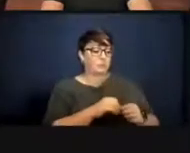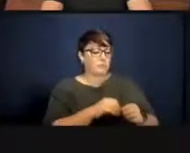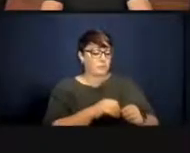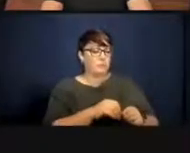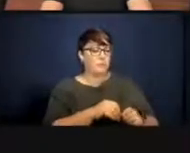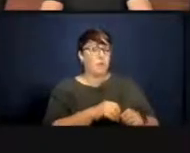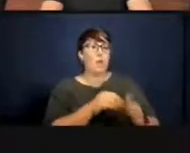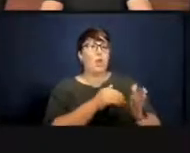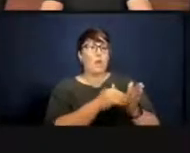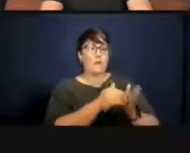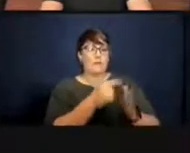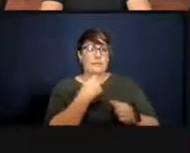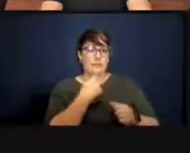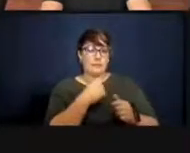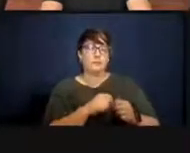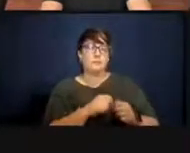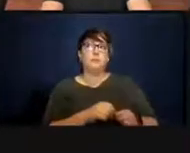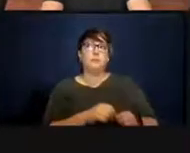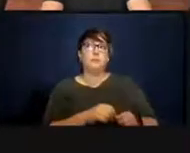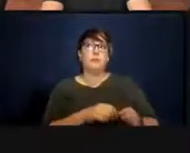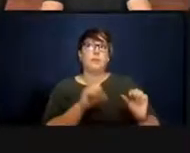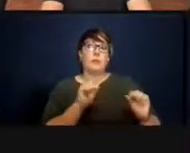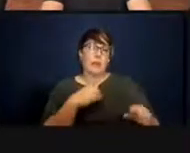Kwa kiwango fulani